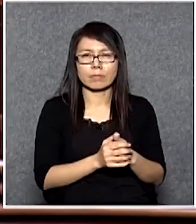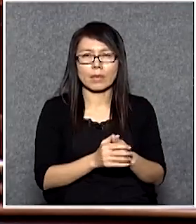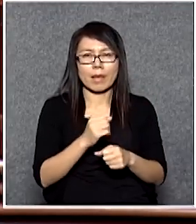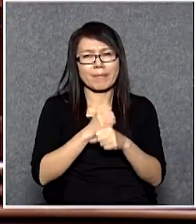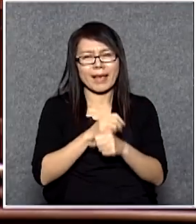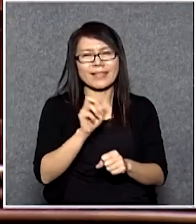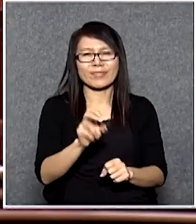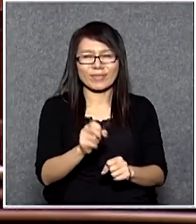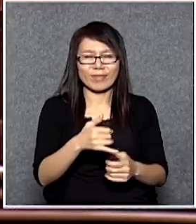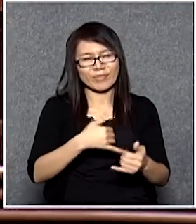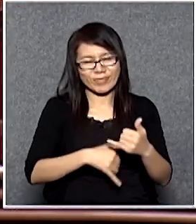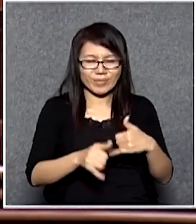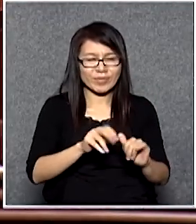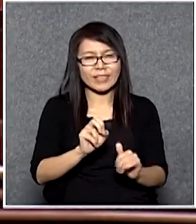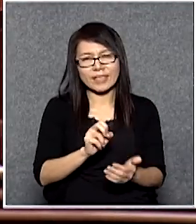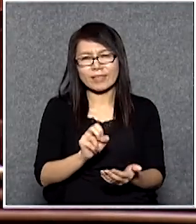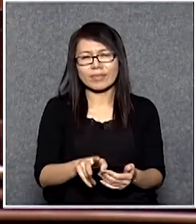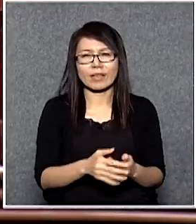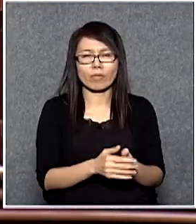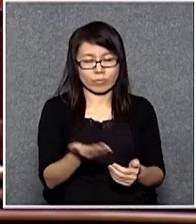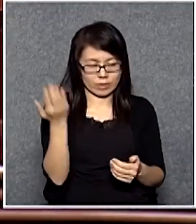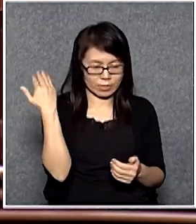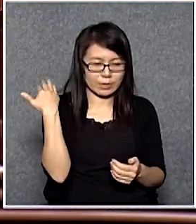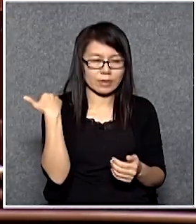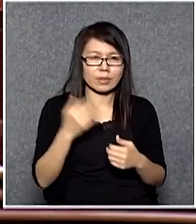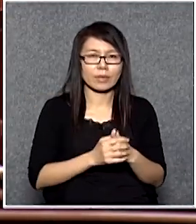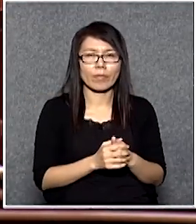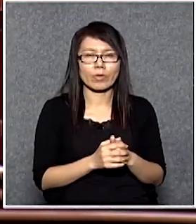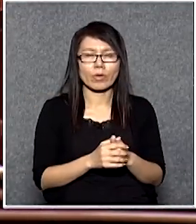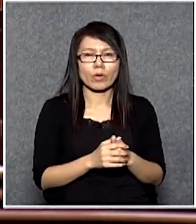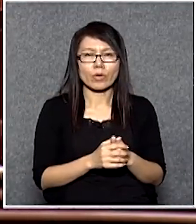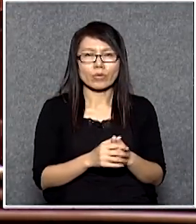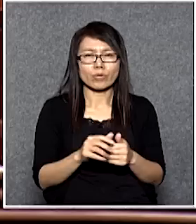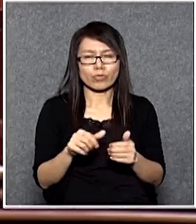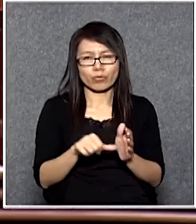跑舞照跳，就是當時一個最容